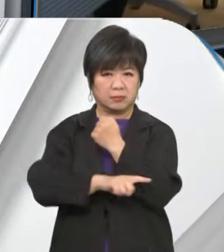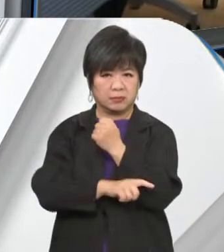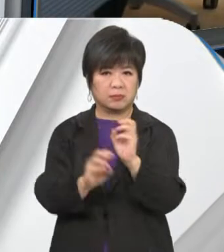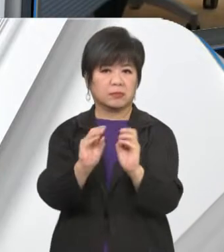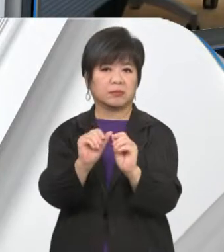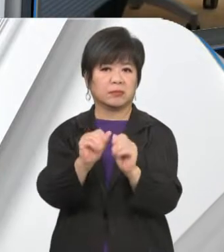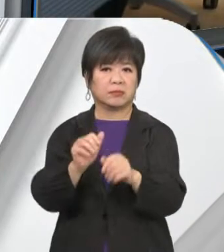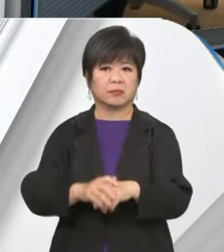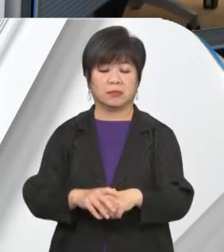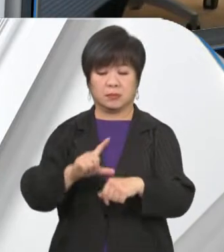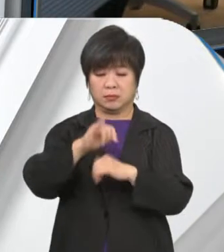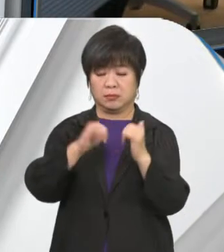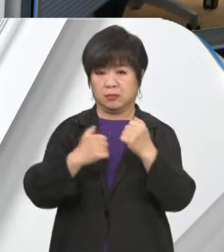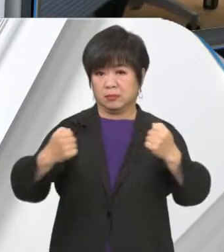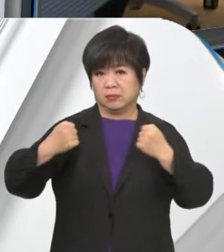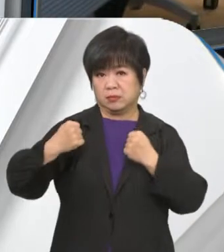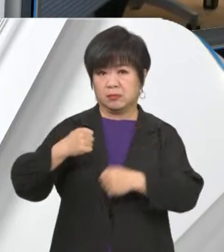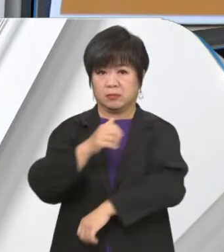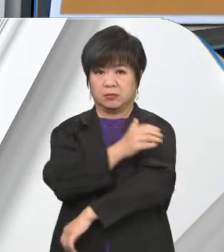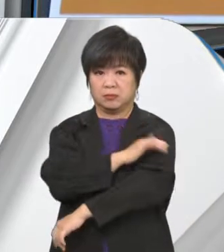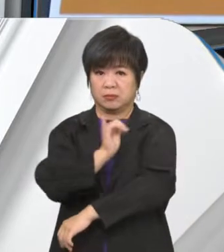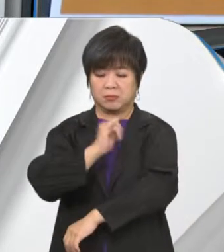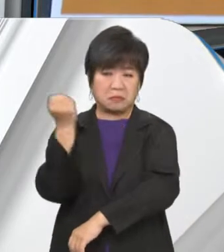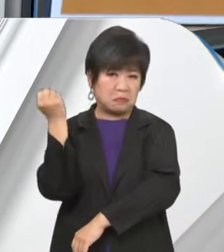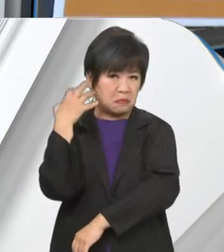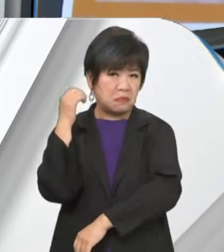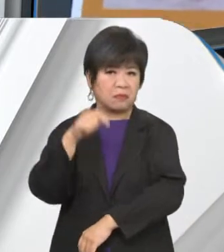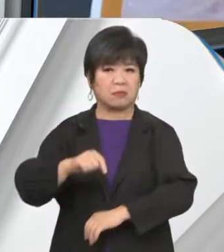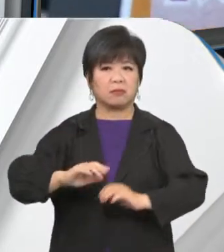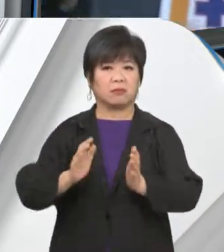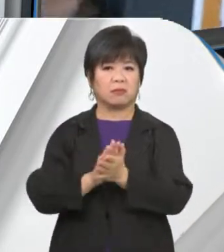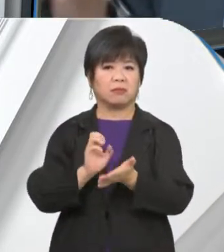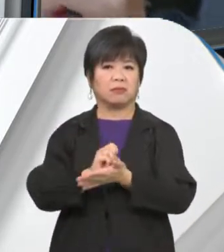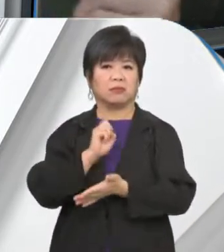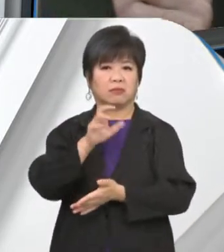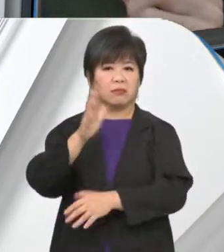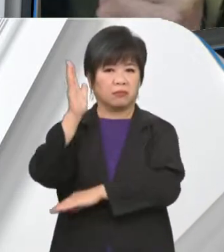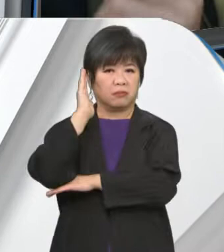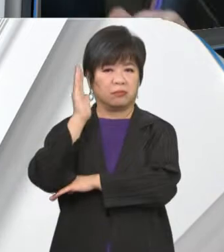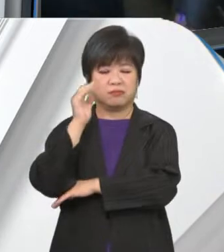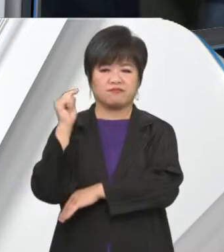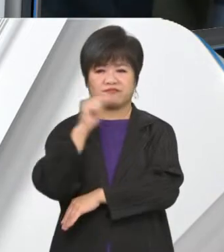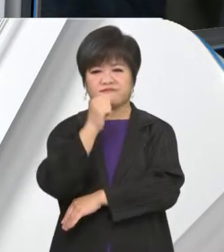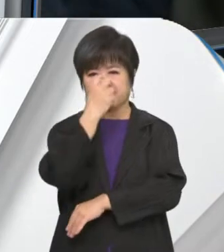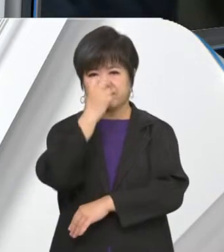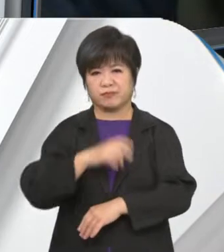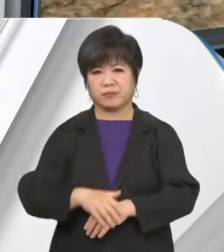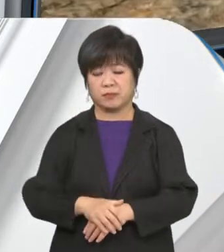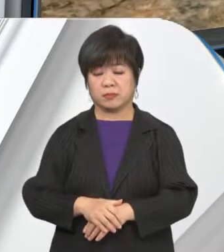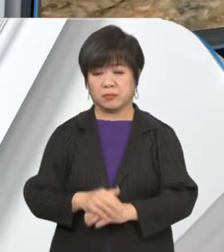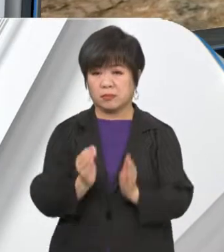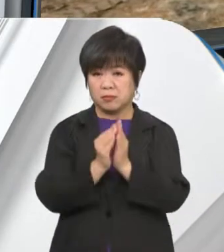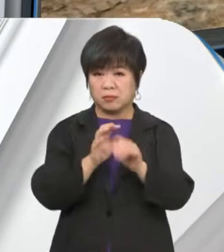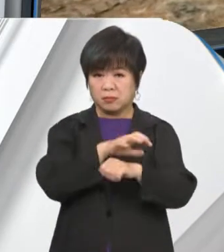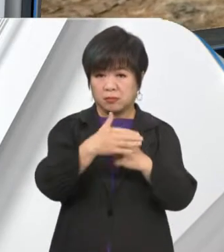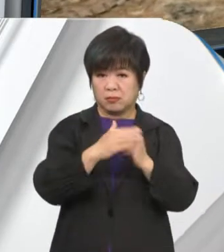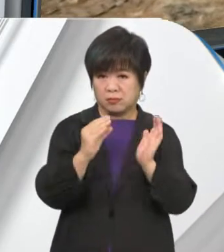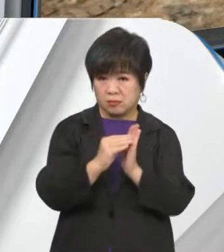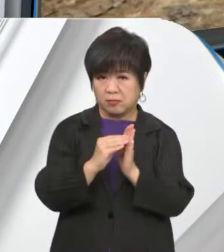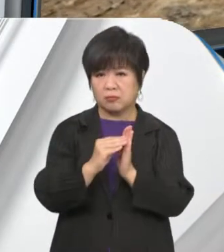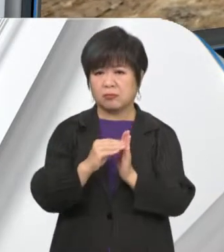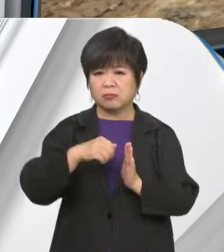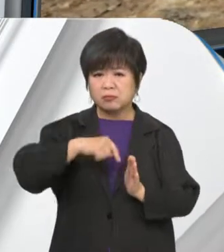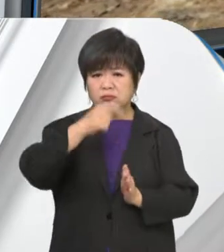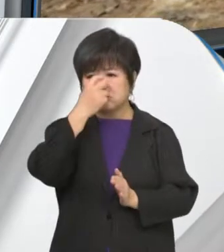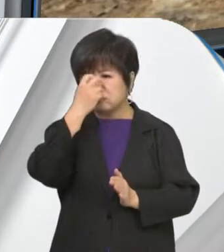头力量的魏清桥发表示，其接到监局提取时间是通报相关单位，不过包含土壤时环保